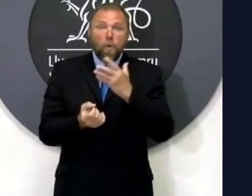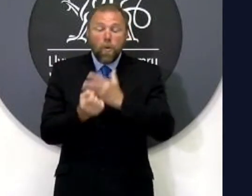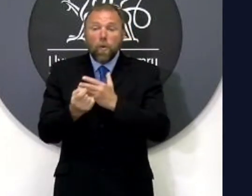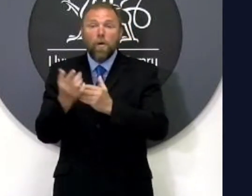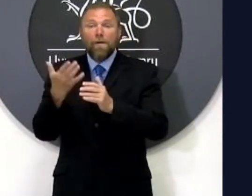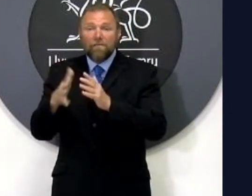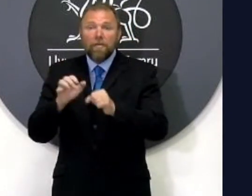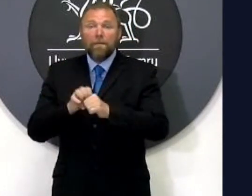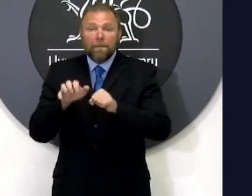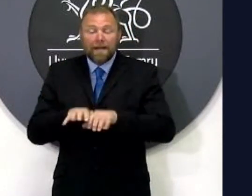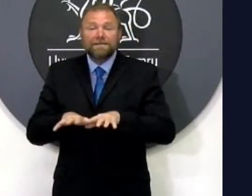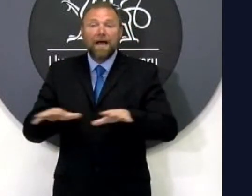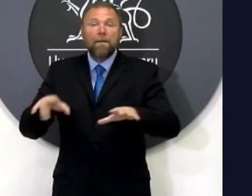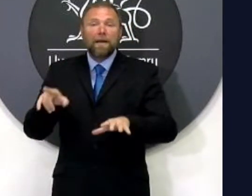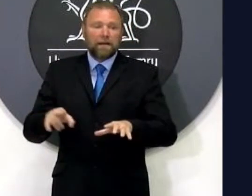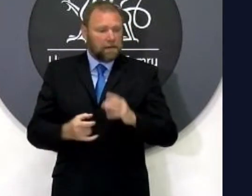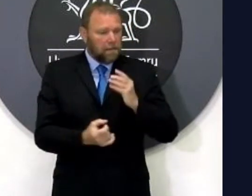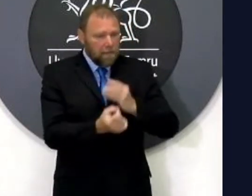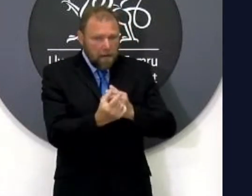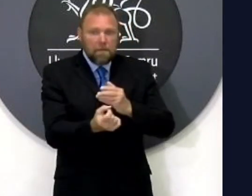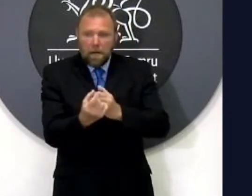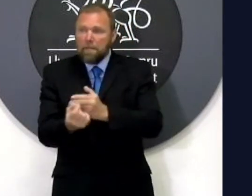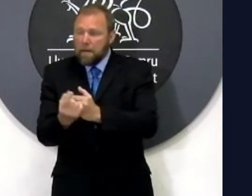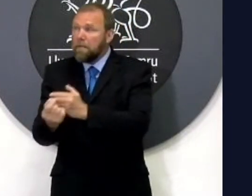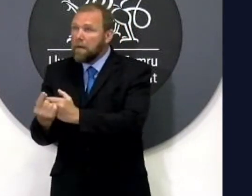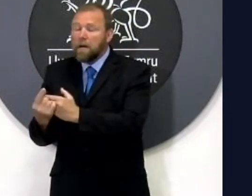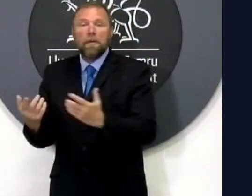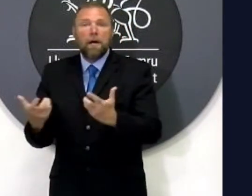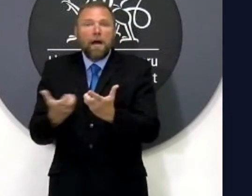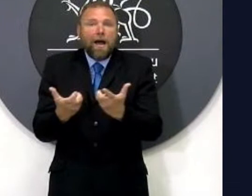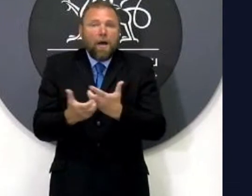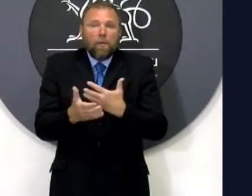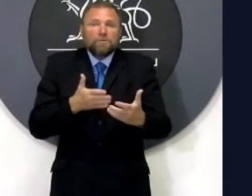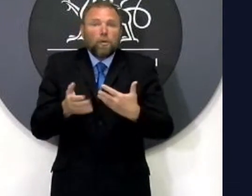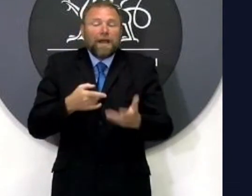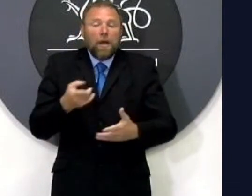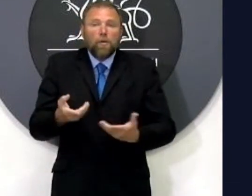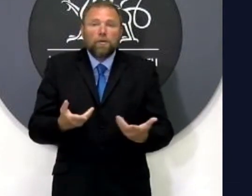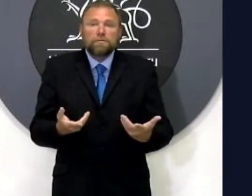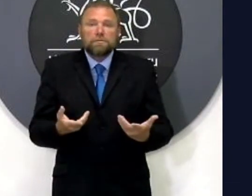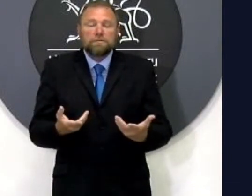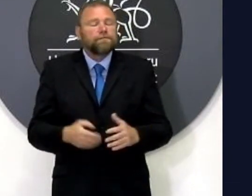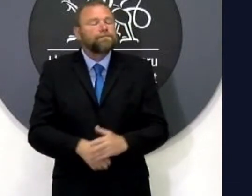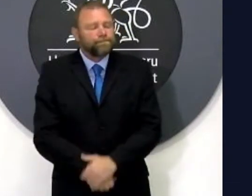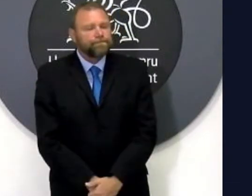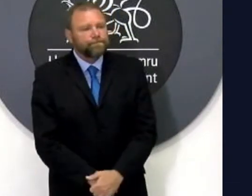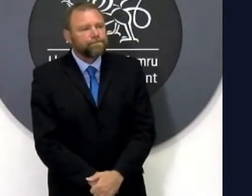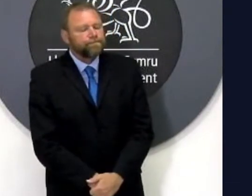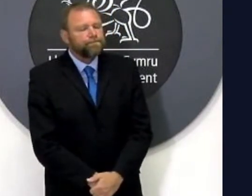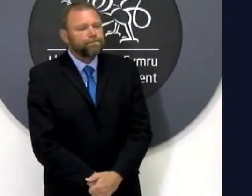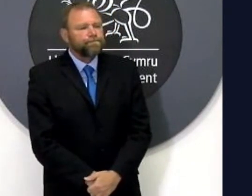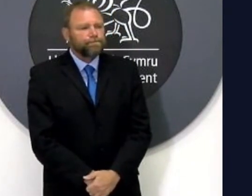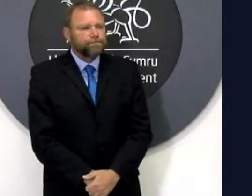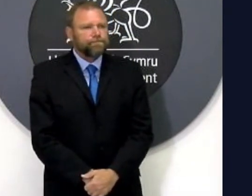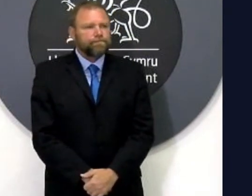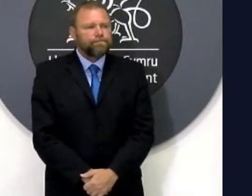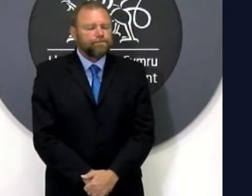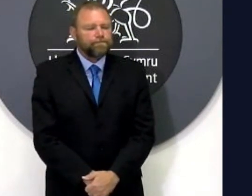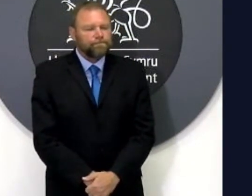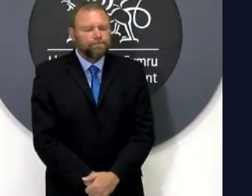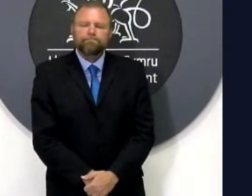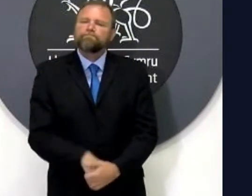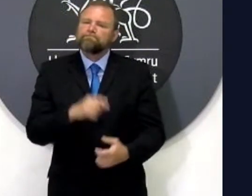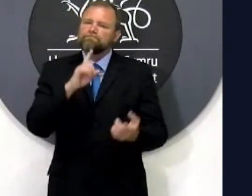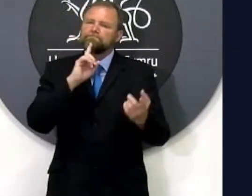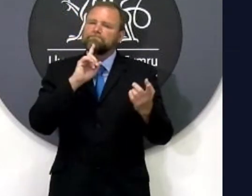result of the pandemic, people waiting for long times. What are the plans on that? I ni